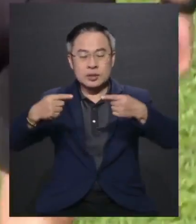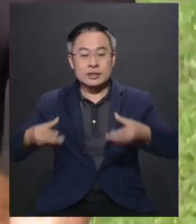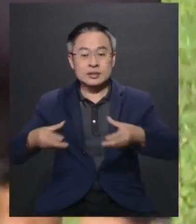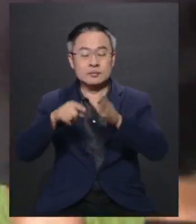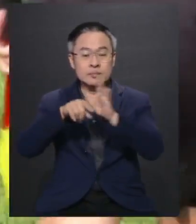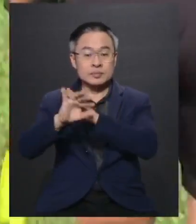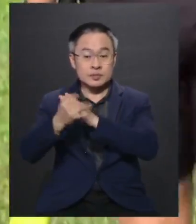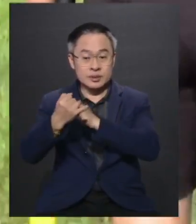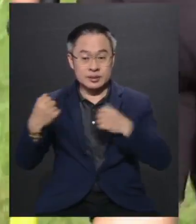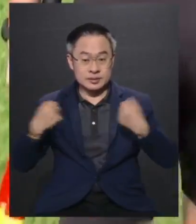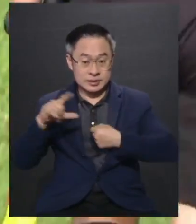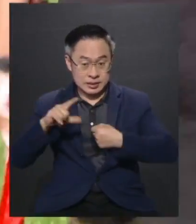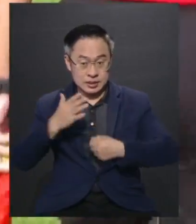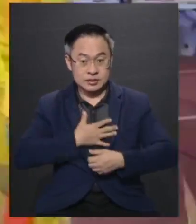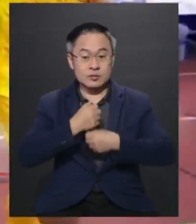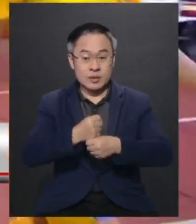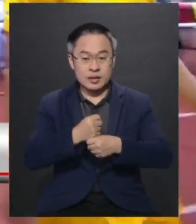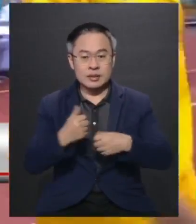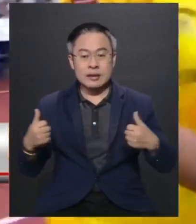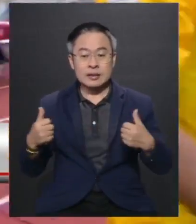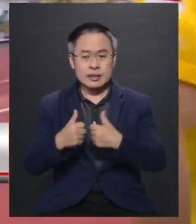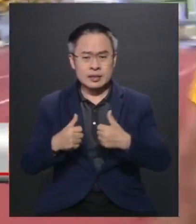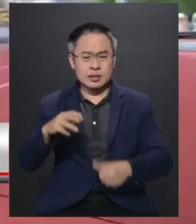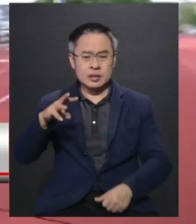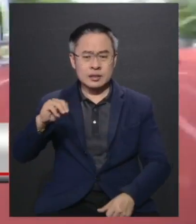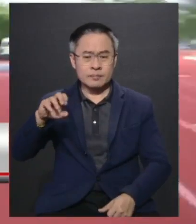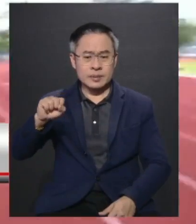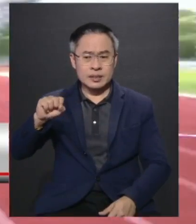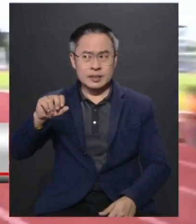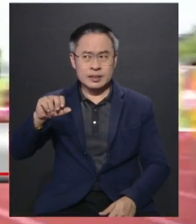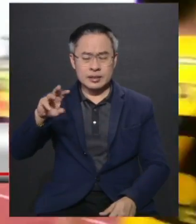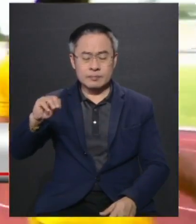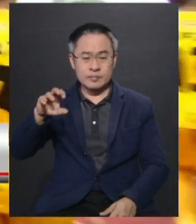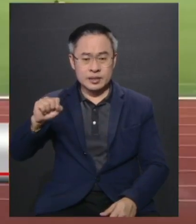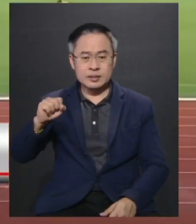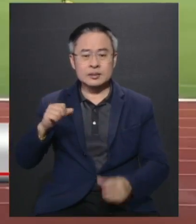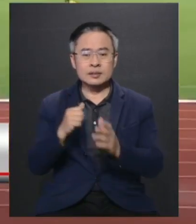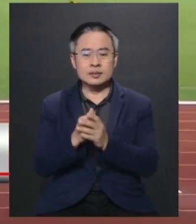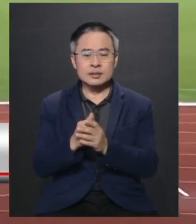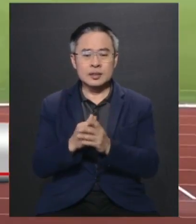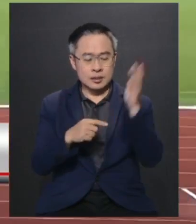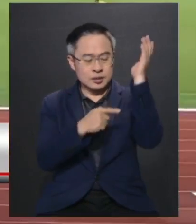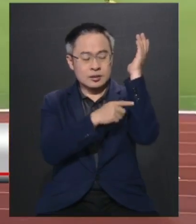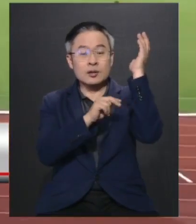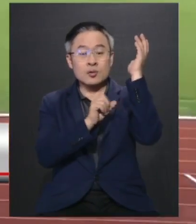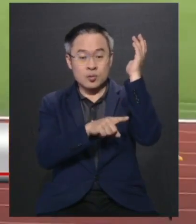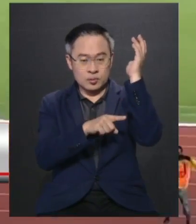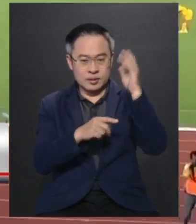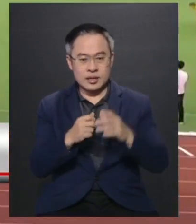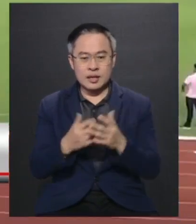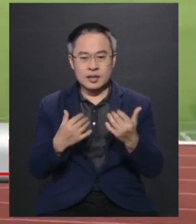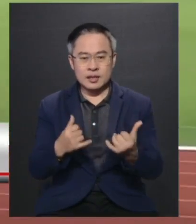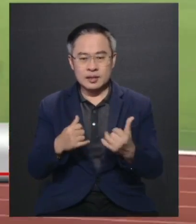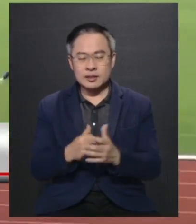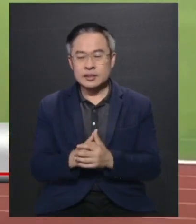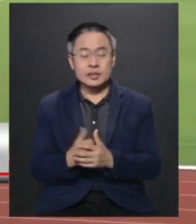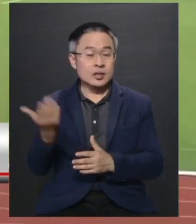FCชุดสีเหลืองเปิดบ้านต้อนรับการมาเยินของmhนครศรีซิตี้ชุดสีม่วงนะคะนัดแรกเนี่ยเสมอกันมา 1-1เพราะฉะนั้น